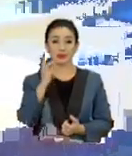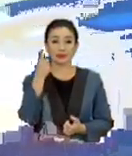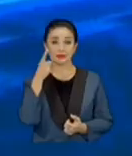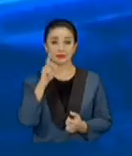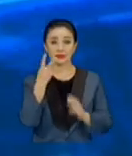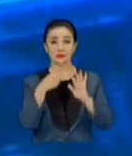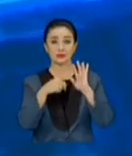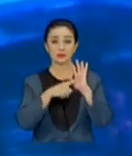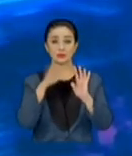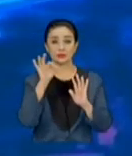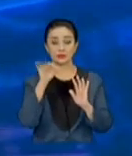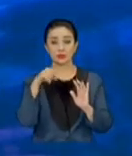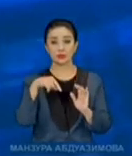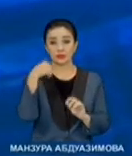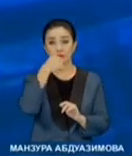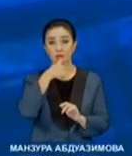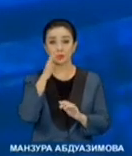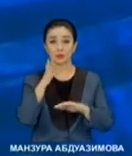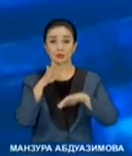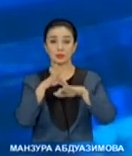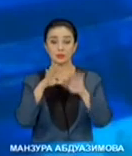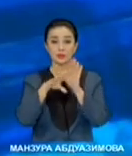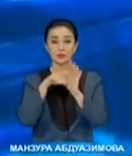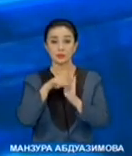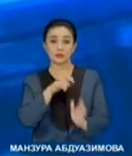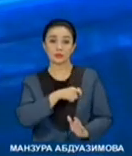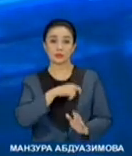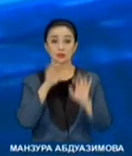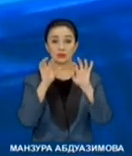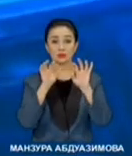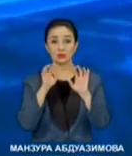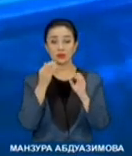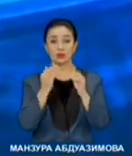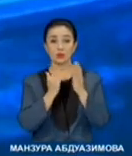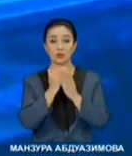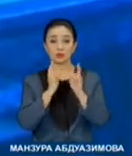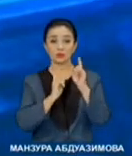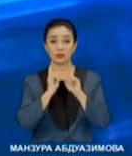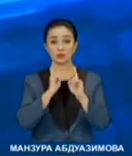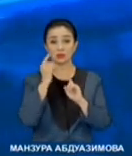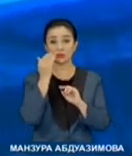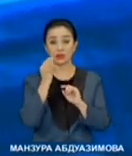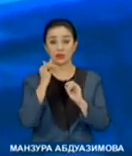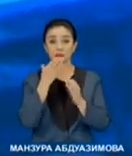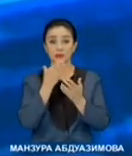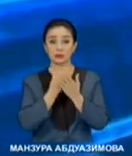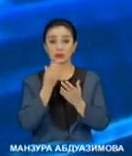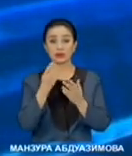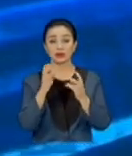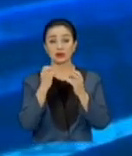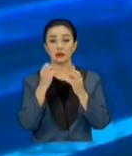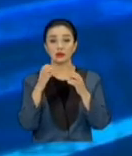Как известно, 27 октября текущего года пройдут выборы депутатов Законодательной палаты Оли Маджлиса и местных